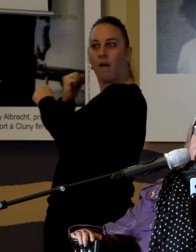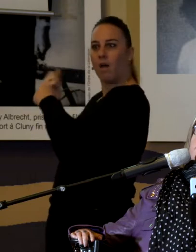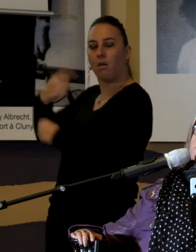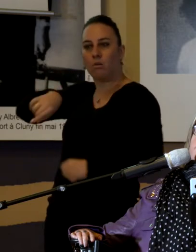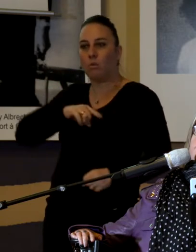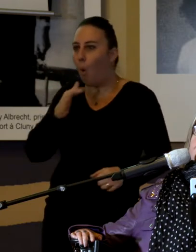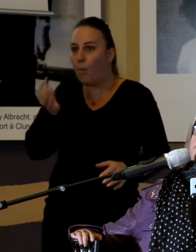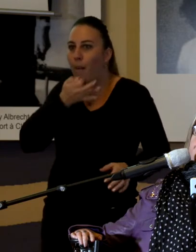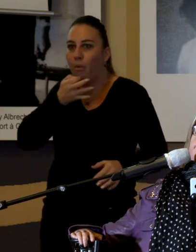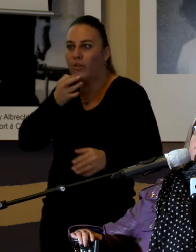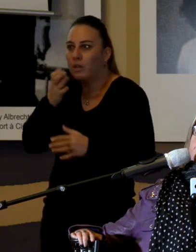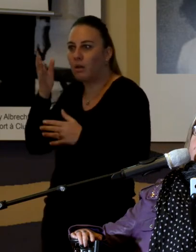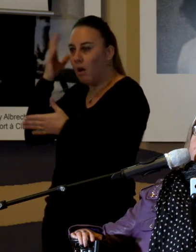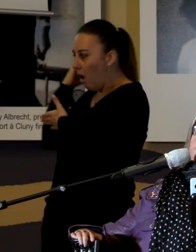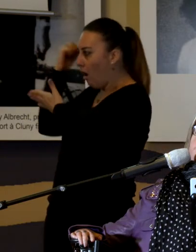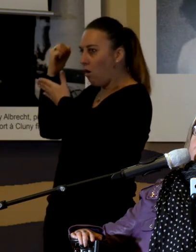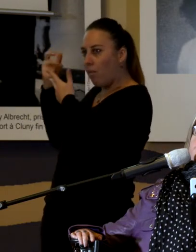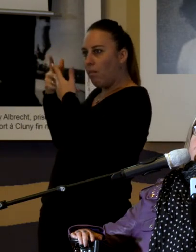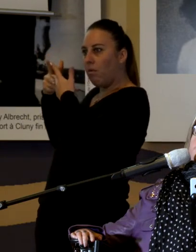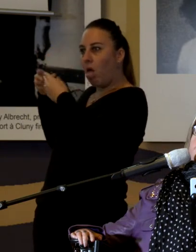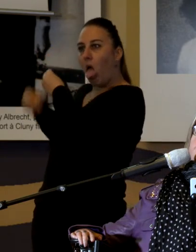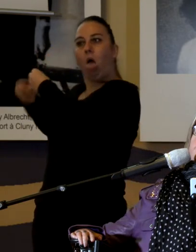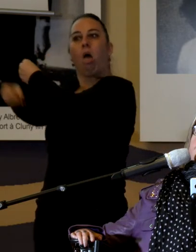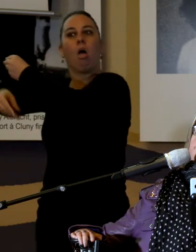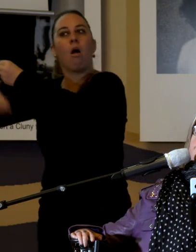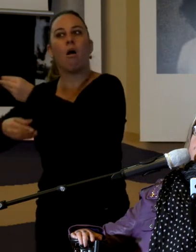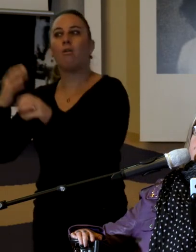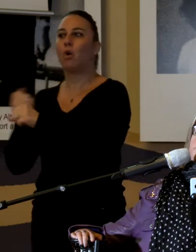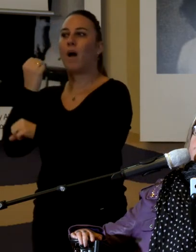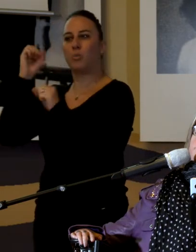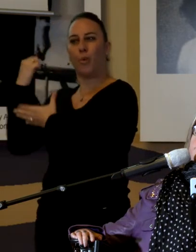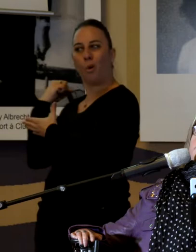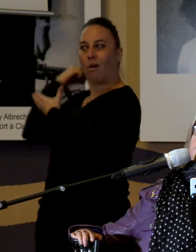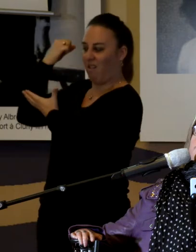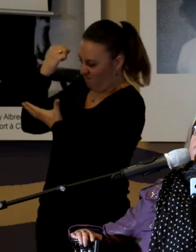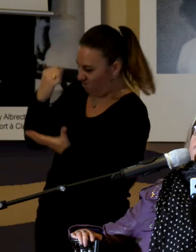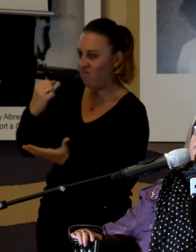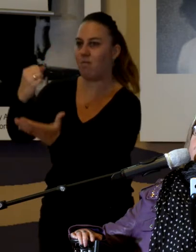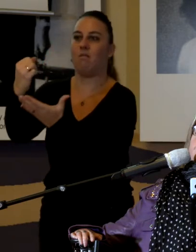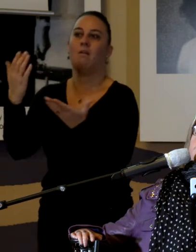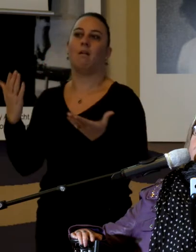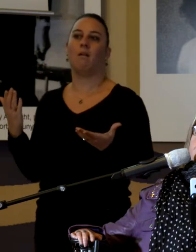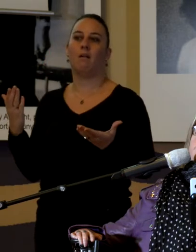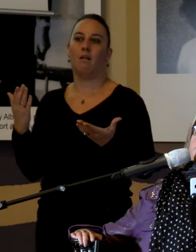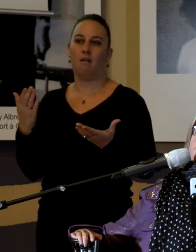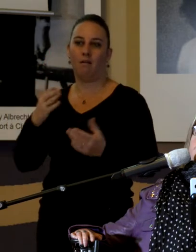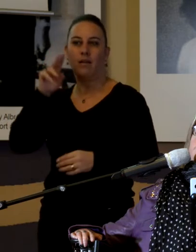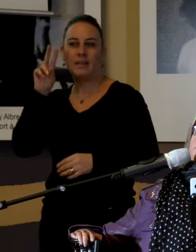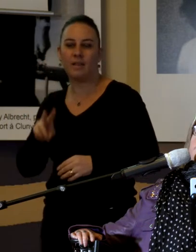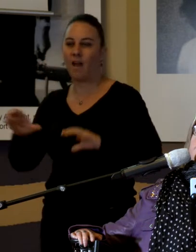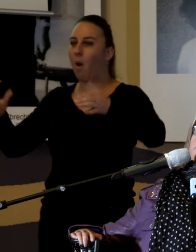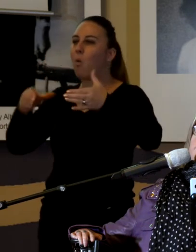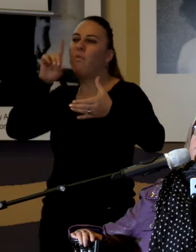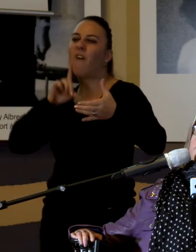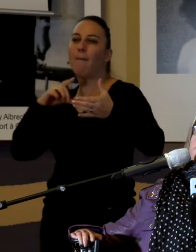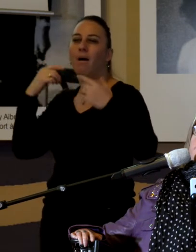en reprendre l'héritage. Vous voyez, ça, c'est vraiment une question, par exemple, qui s'est posée très tôt pour les mouvements féministes en